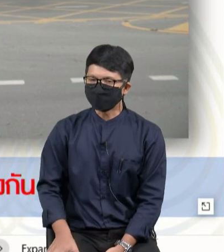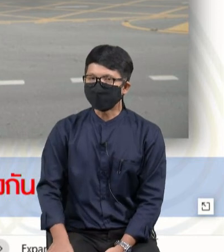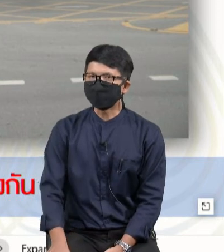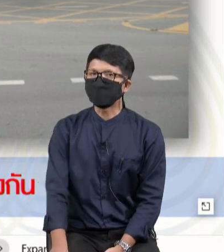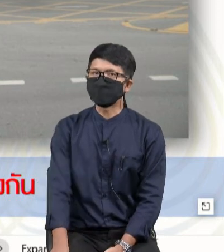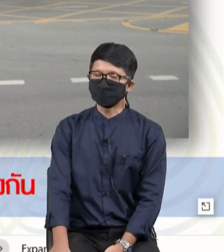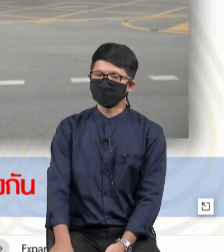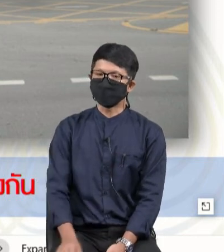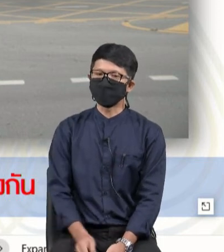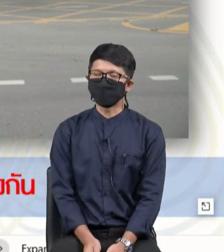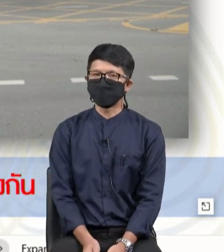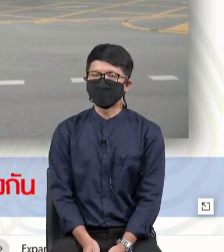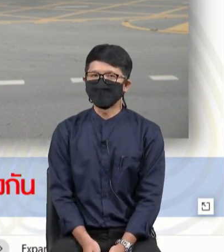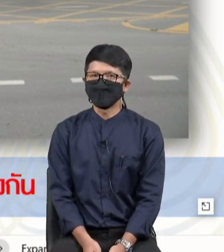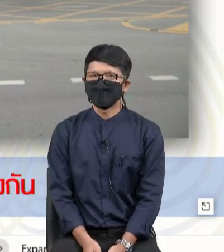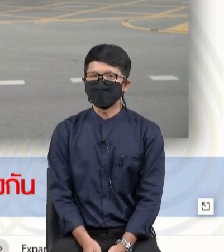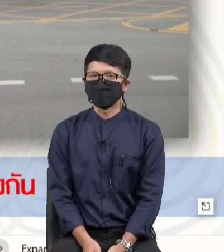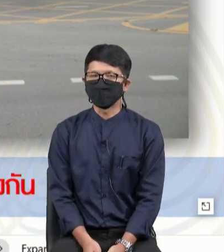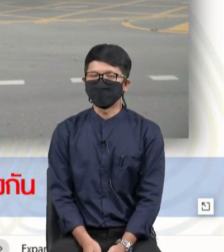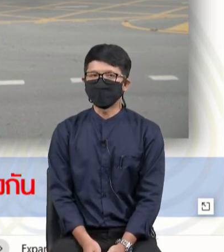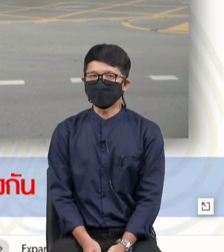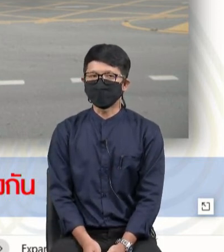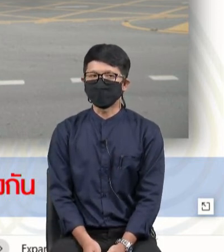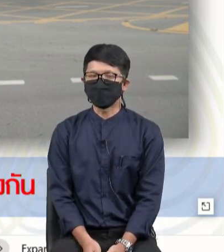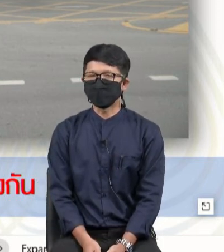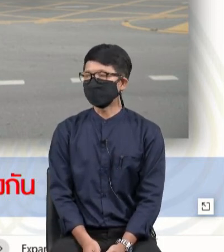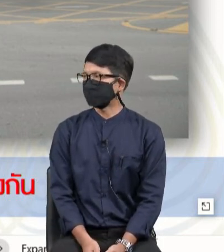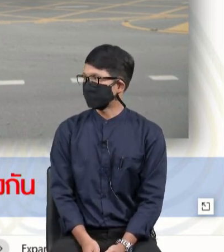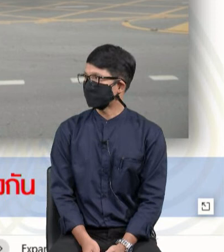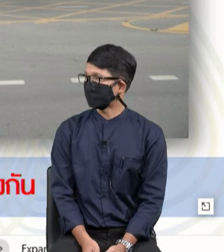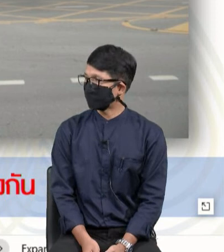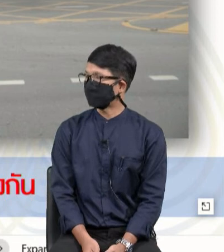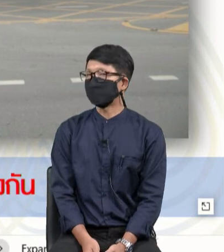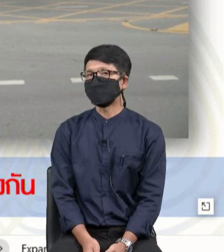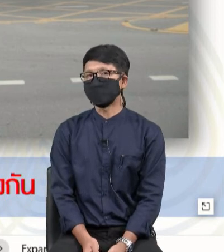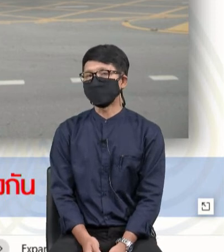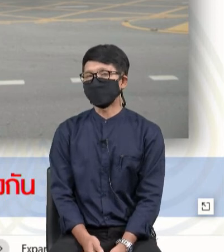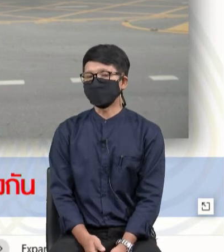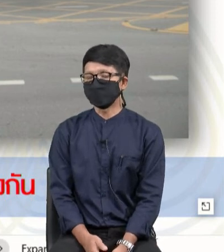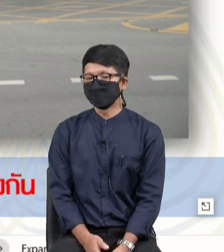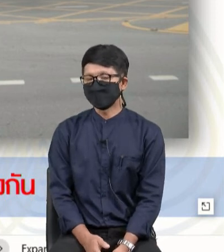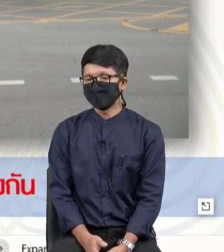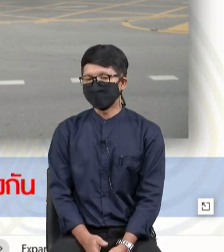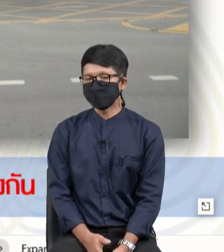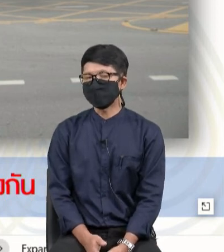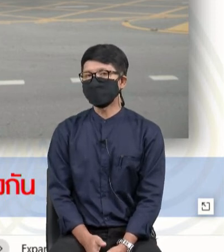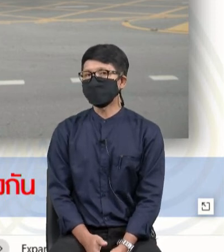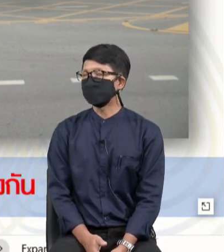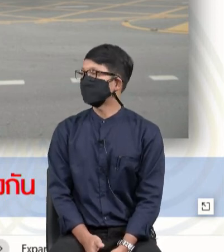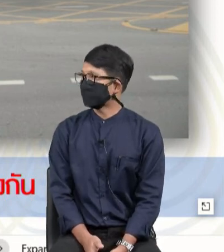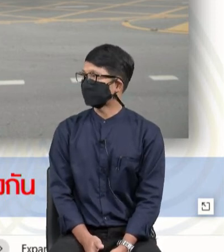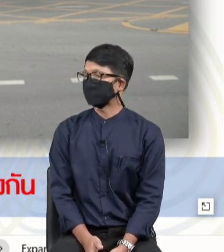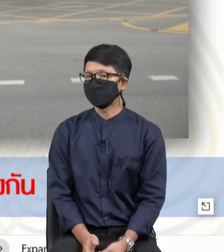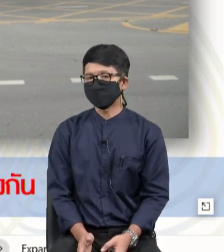ราใช้แรงงานคนเยอะนะครับแล้วก็วิธีการเนี่ยมันค่อนข้างที่จะใช้ระยะเวลาในการเตรียมการเยอะอันนี้ก็จะเน้นไปท